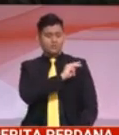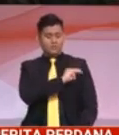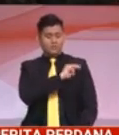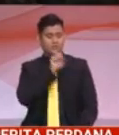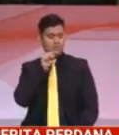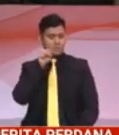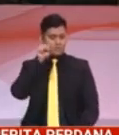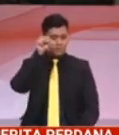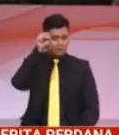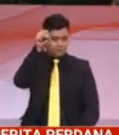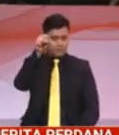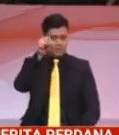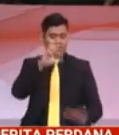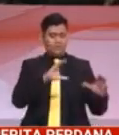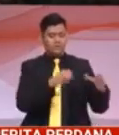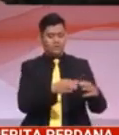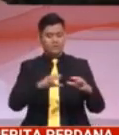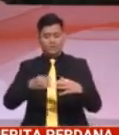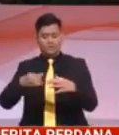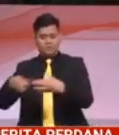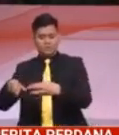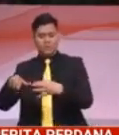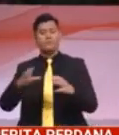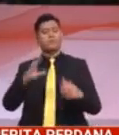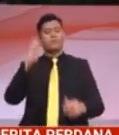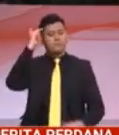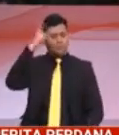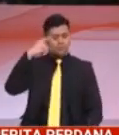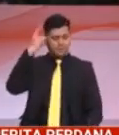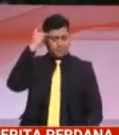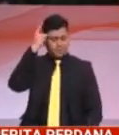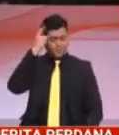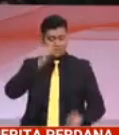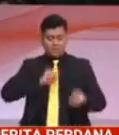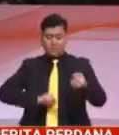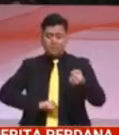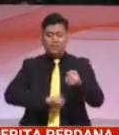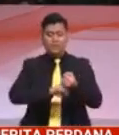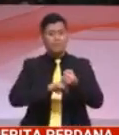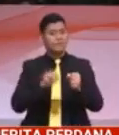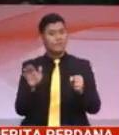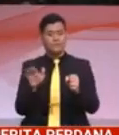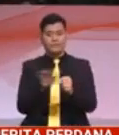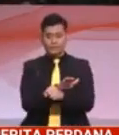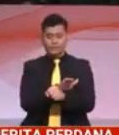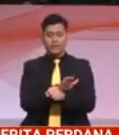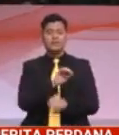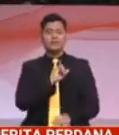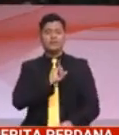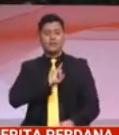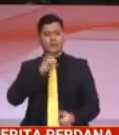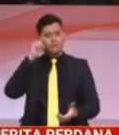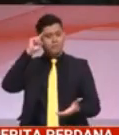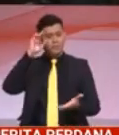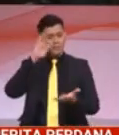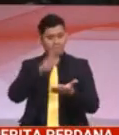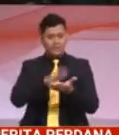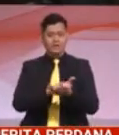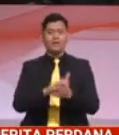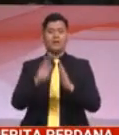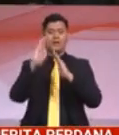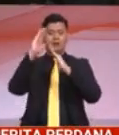perikatan ha perikatan nasional telah membeli susu on penuh Kepada beliau dan siap percaya dengan harapan ini